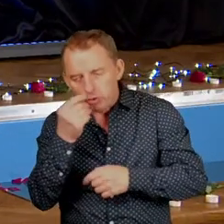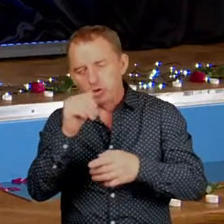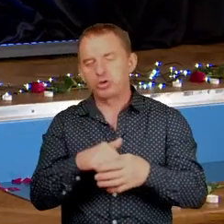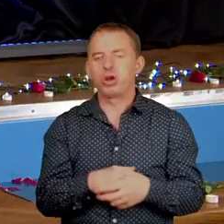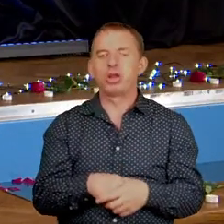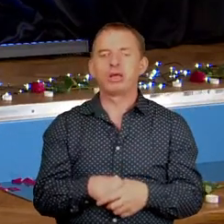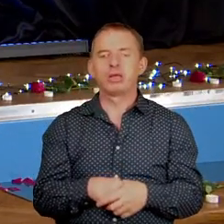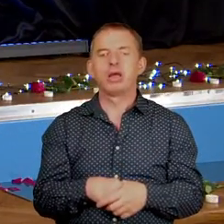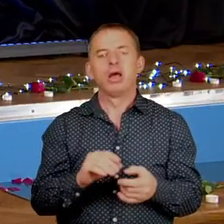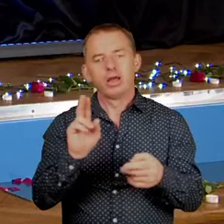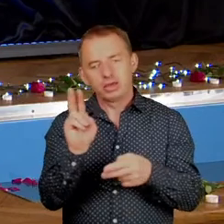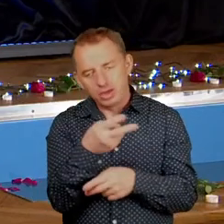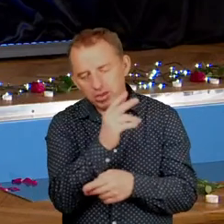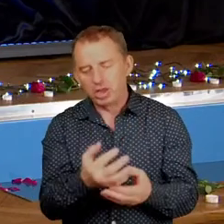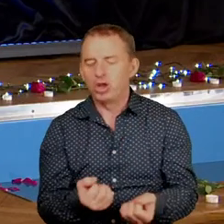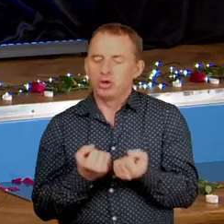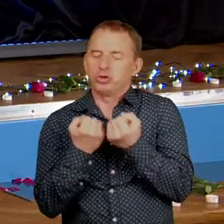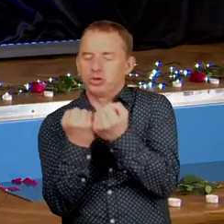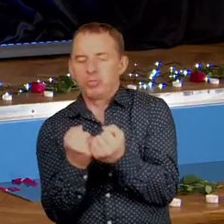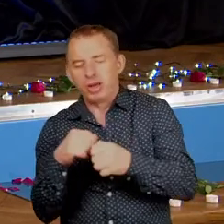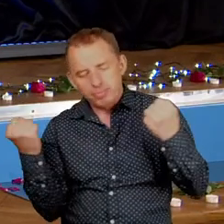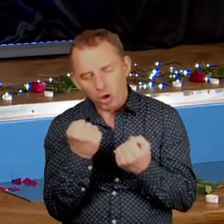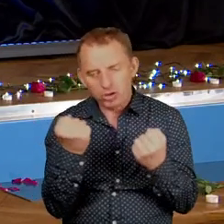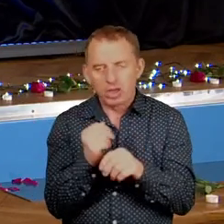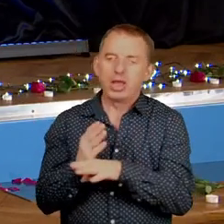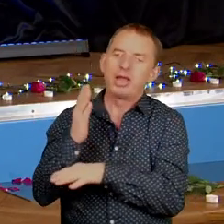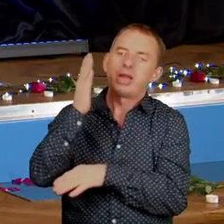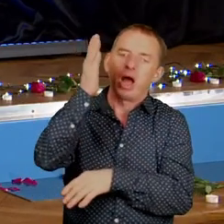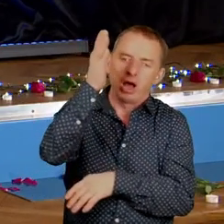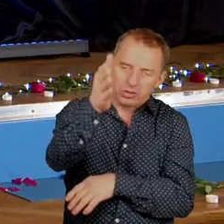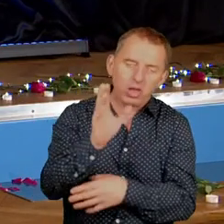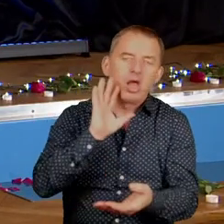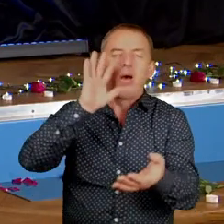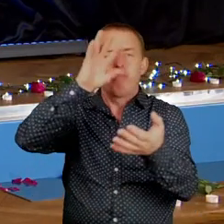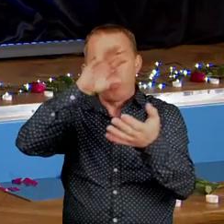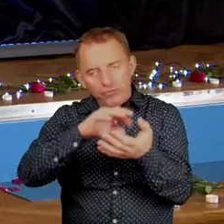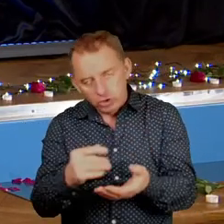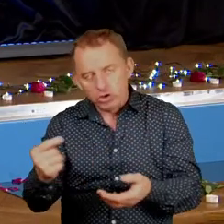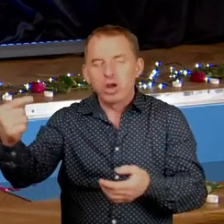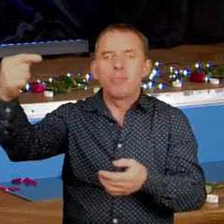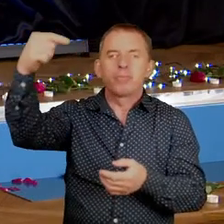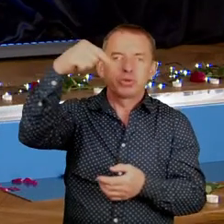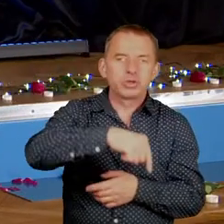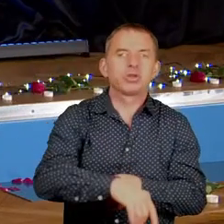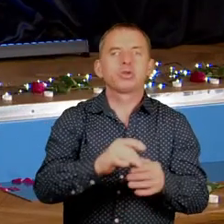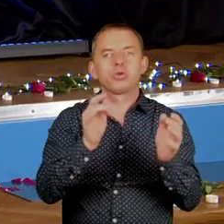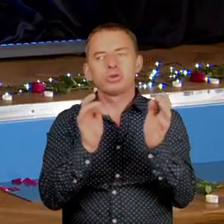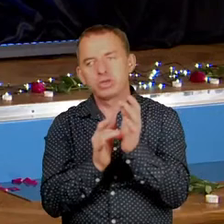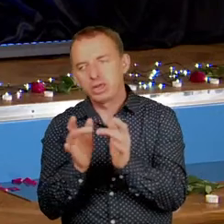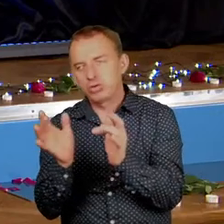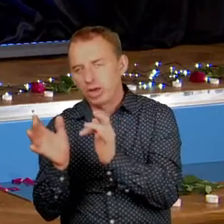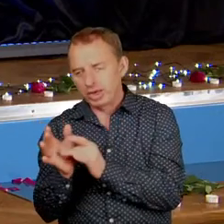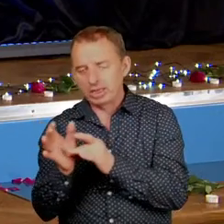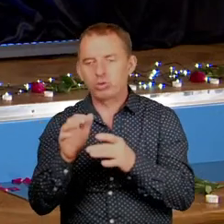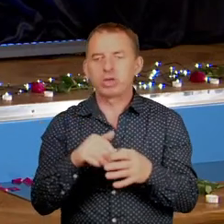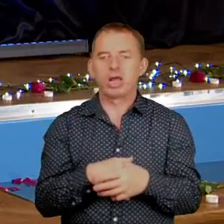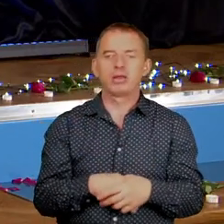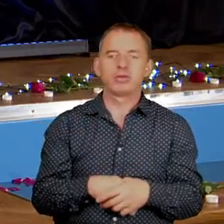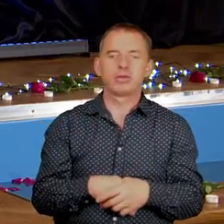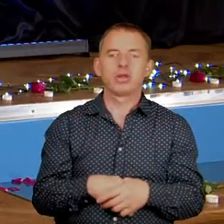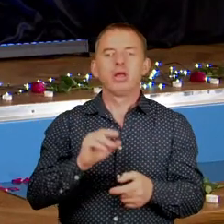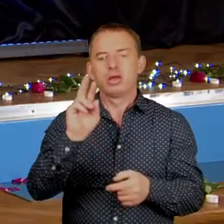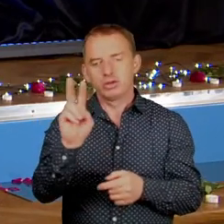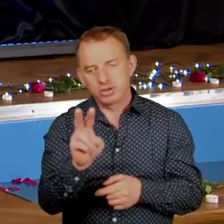coming of Jesus. Kiedy trzymasz się mocno nadziei o powtórnym przyjściu Jezusa. When sickness afflicts the body.